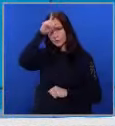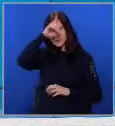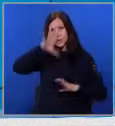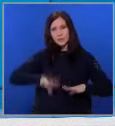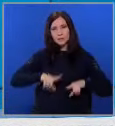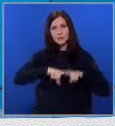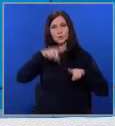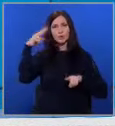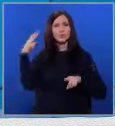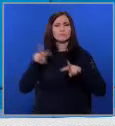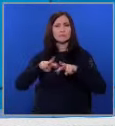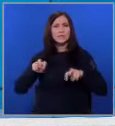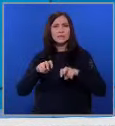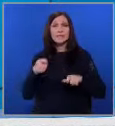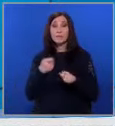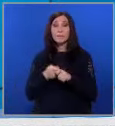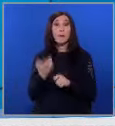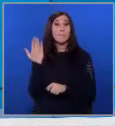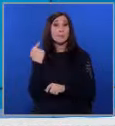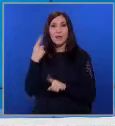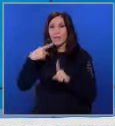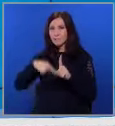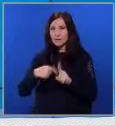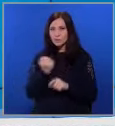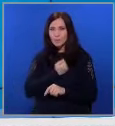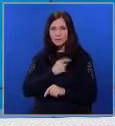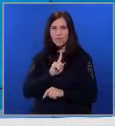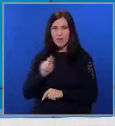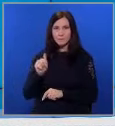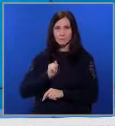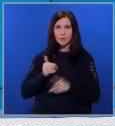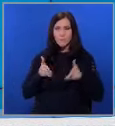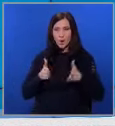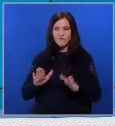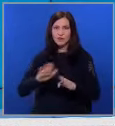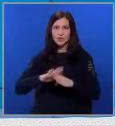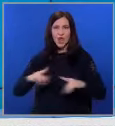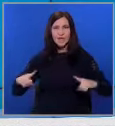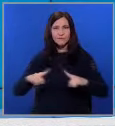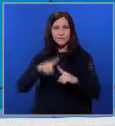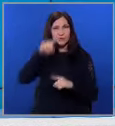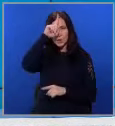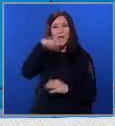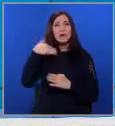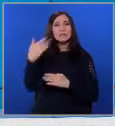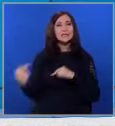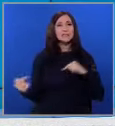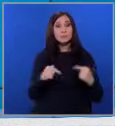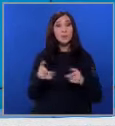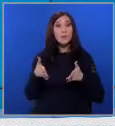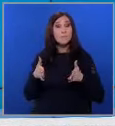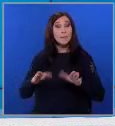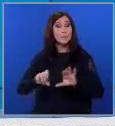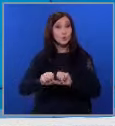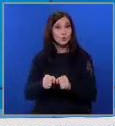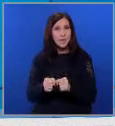Софийската градска прокуратура разследва извършено преди месец убийство по непредпазливост на булевард Черни връх в столицата след спор за пътно